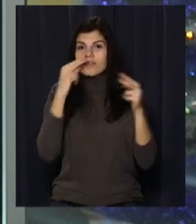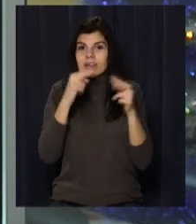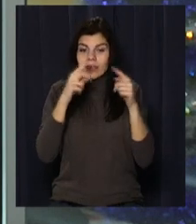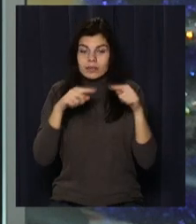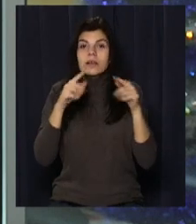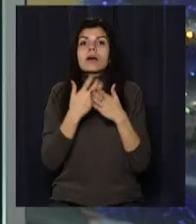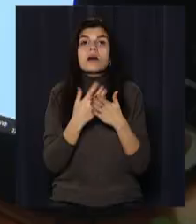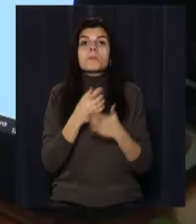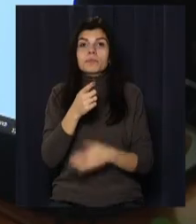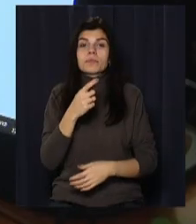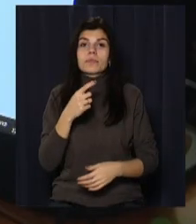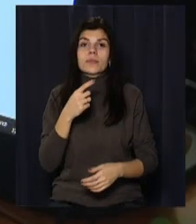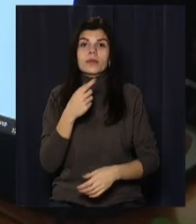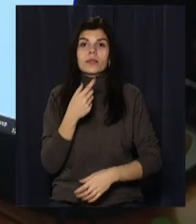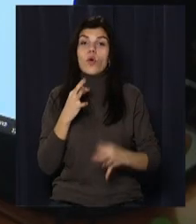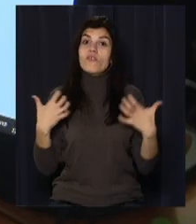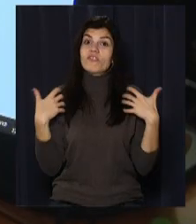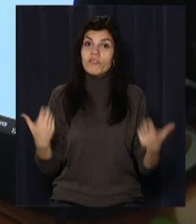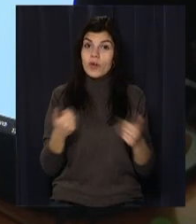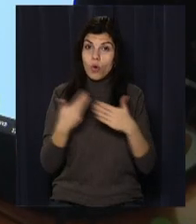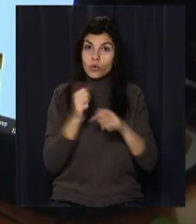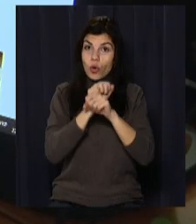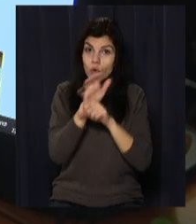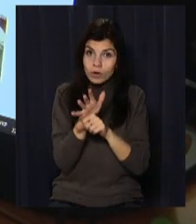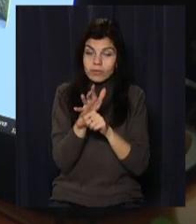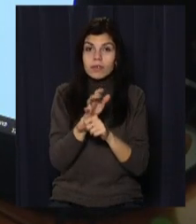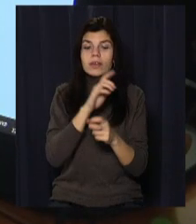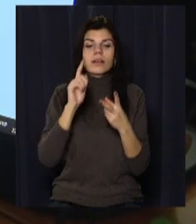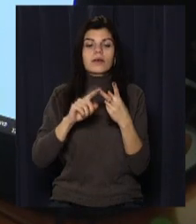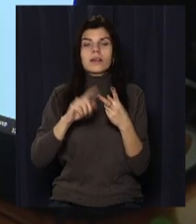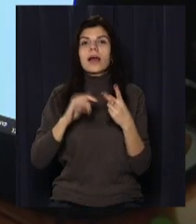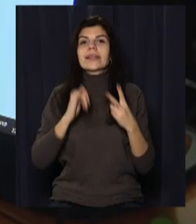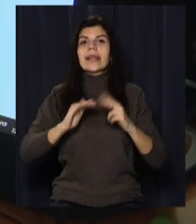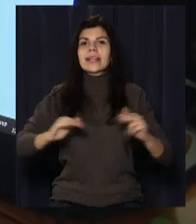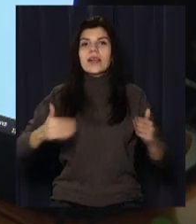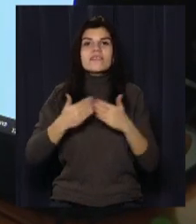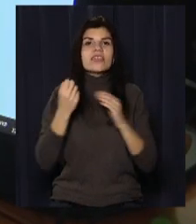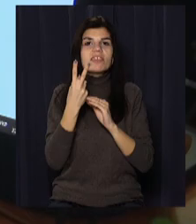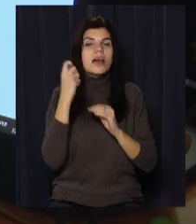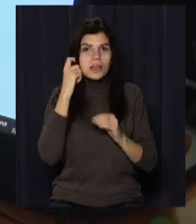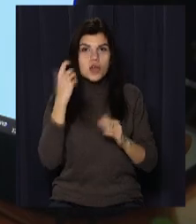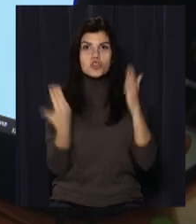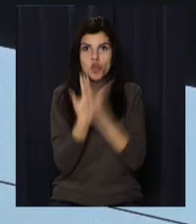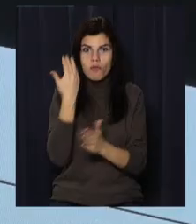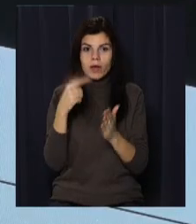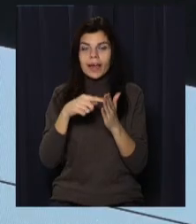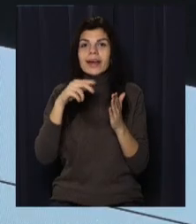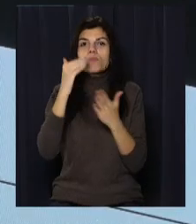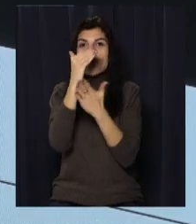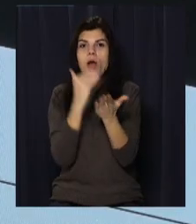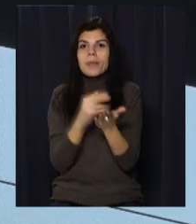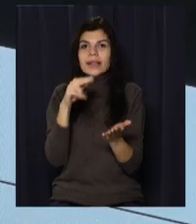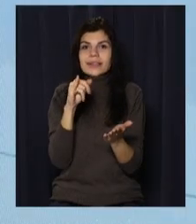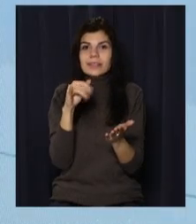на COVID-19 і сертифікат для дітей від 12 років. Аби їх згенерувати, треба авторизуватися в дії,